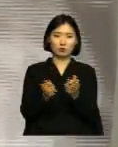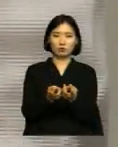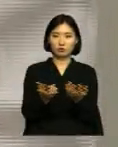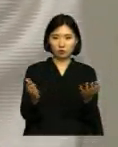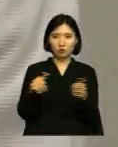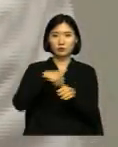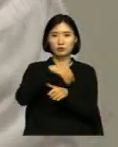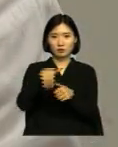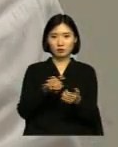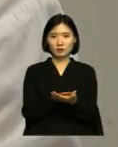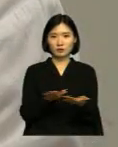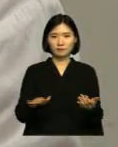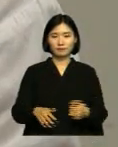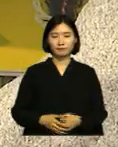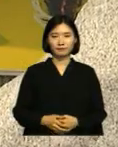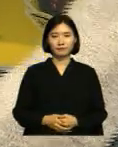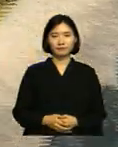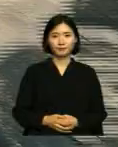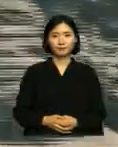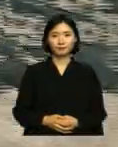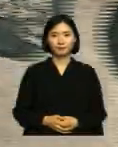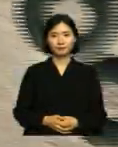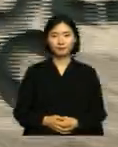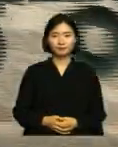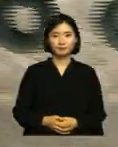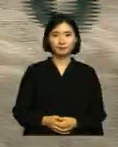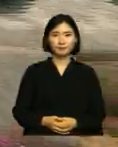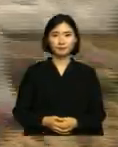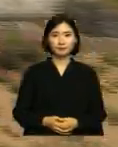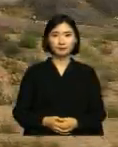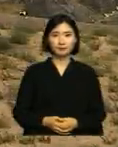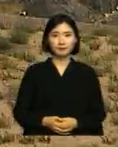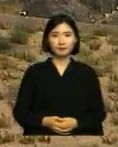실정입니다 딜 i'm 서울 경기 케이블 tv 신승훈 입니다